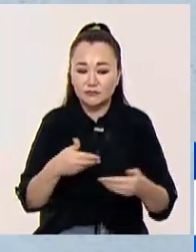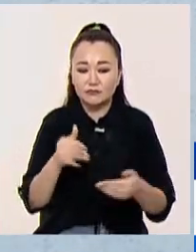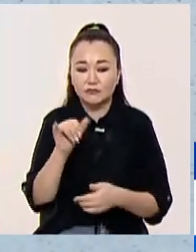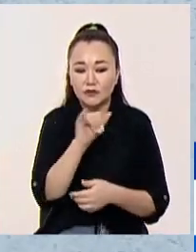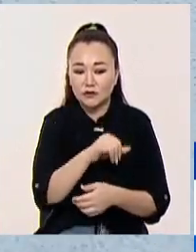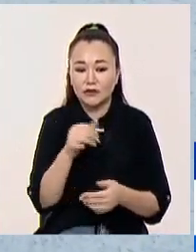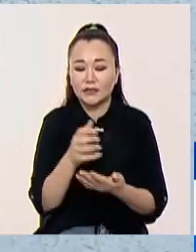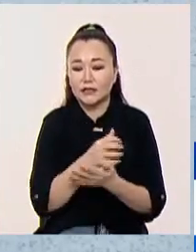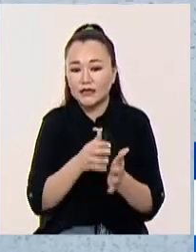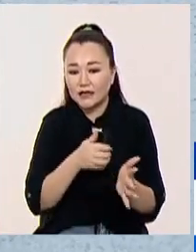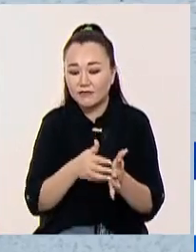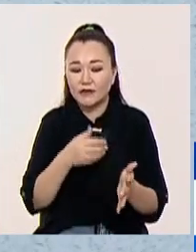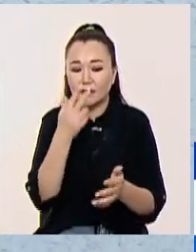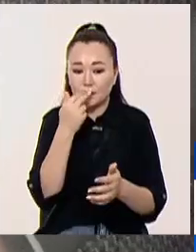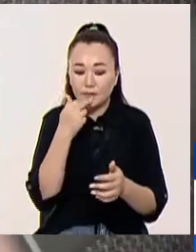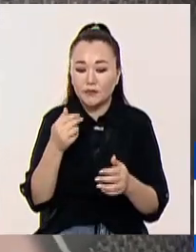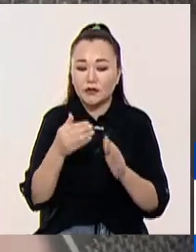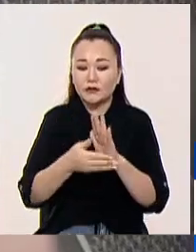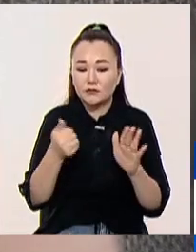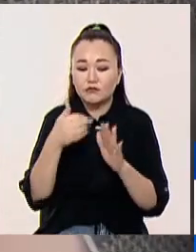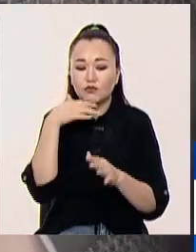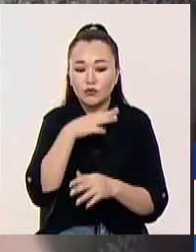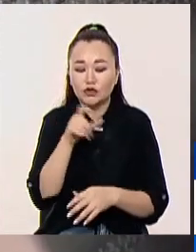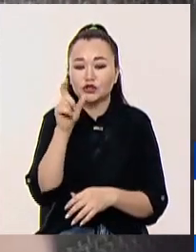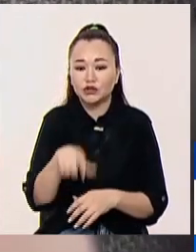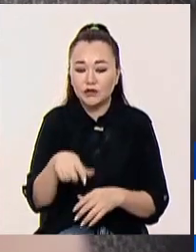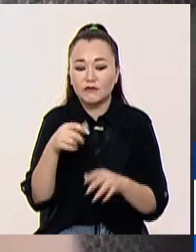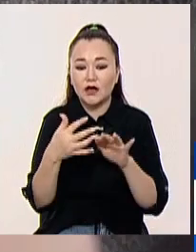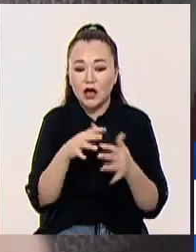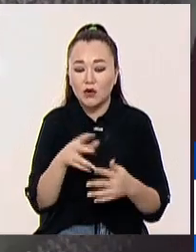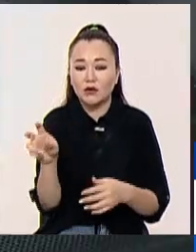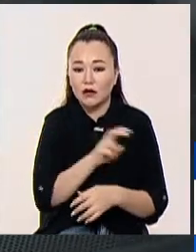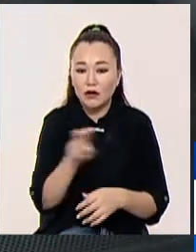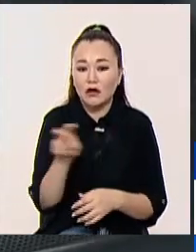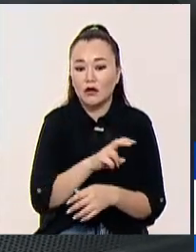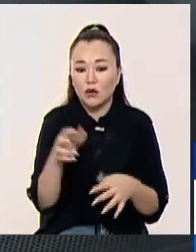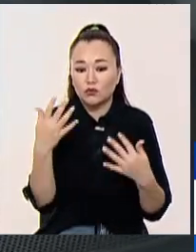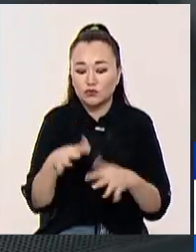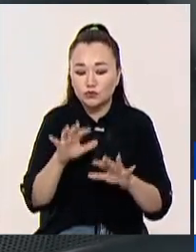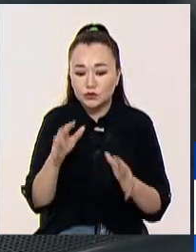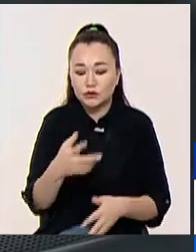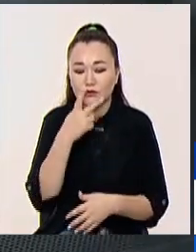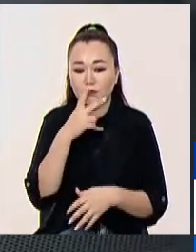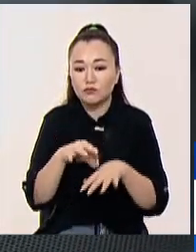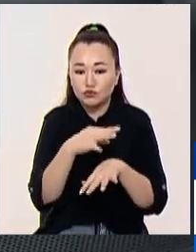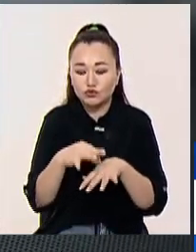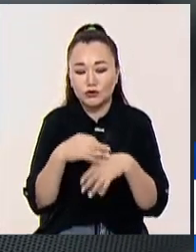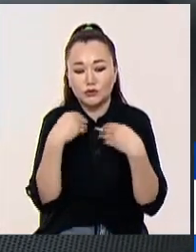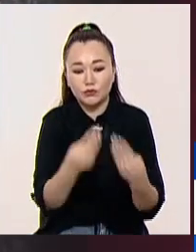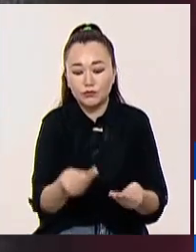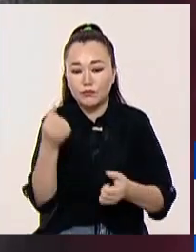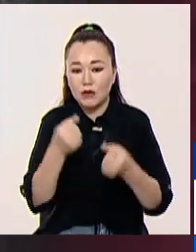жетпейді. Тұмау өршіп тұрған тұста шақырту да тым көп. Маманның қос ауылдың ортасында шабылып шаршағанын көрген күйеуі көлік алып